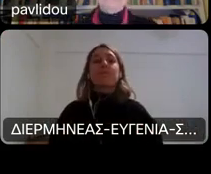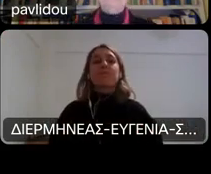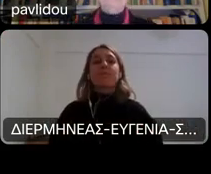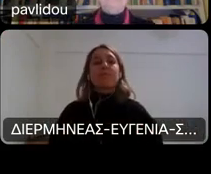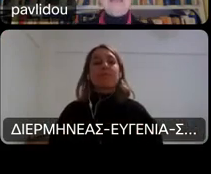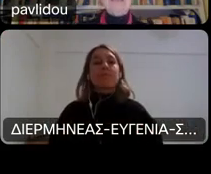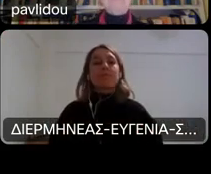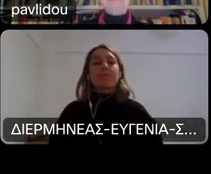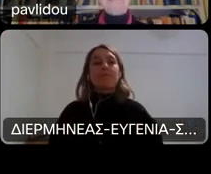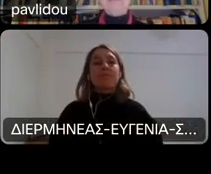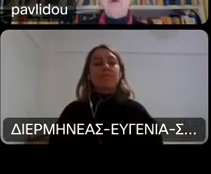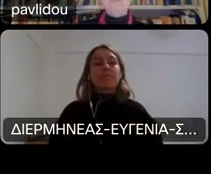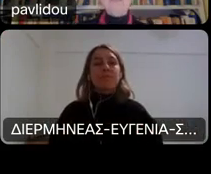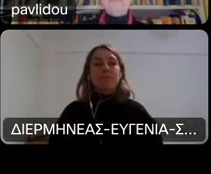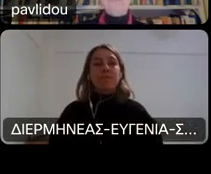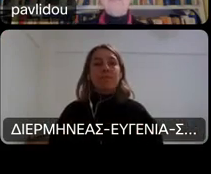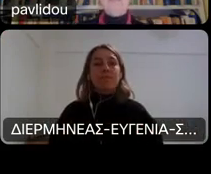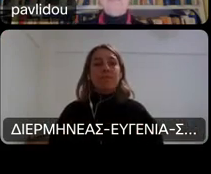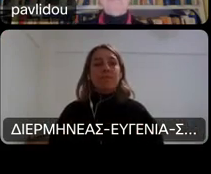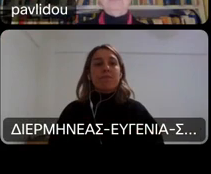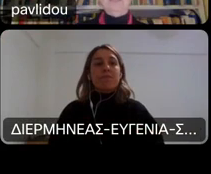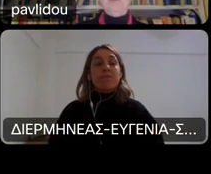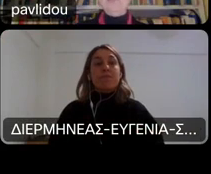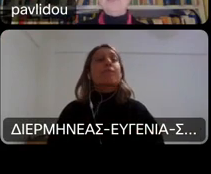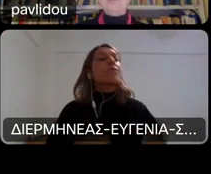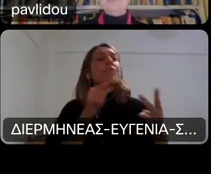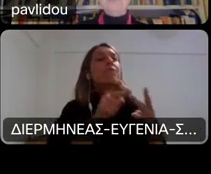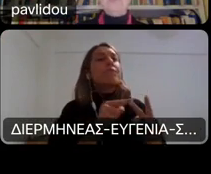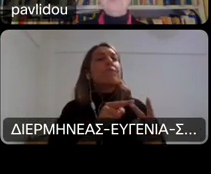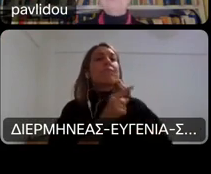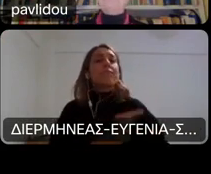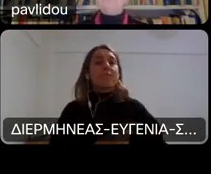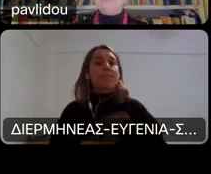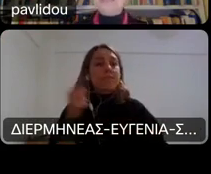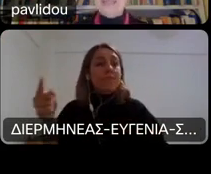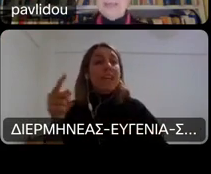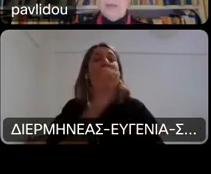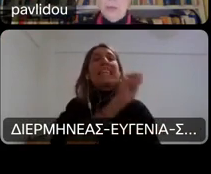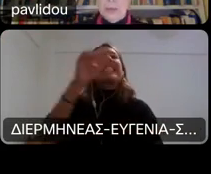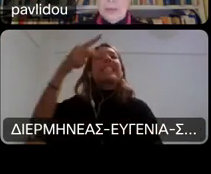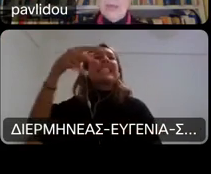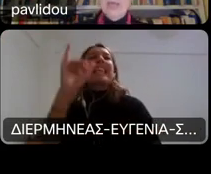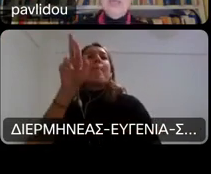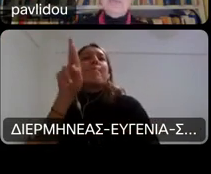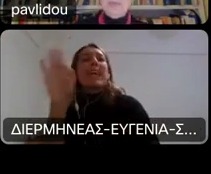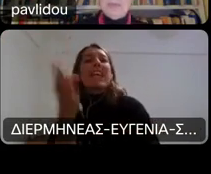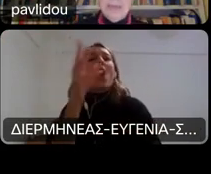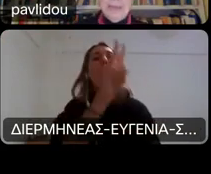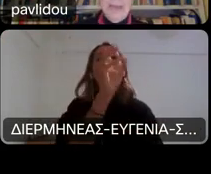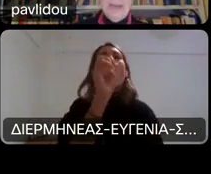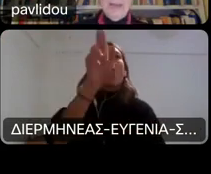συνδέεται με την λεγόμενη υπόθεση των Sapir-Whorf της γλωσσικής σχετικότητας και